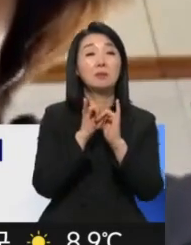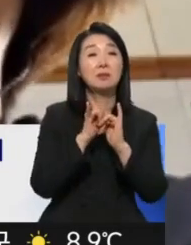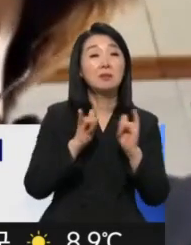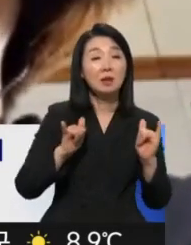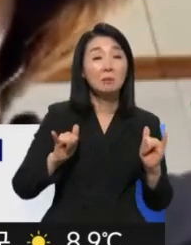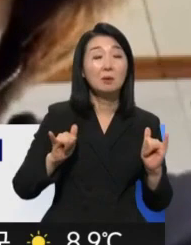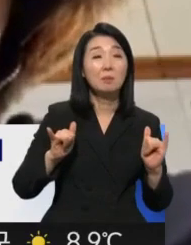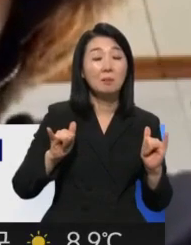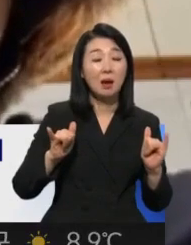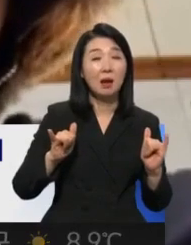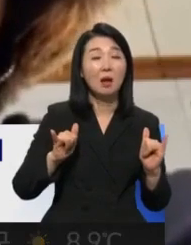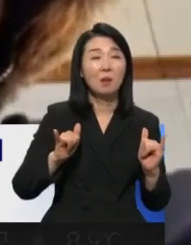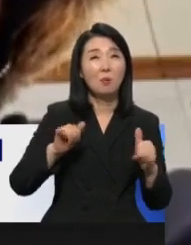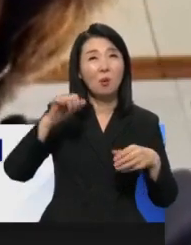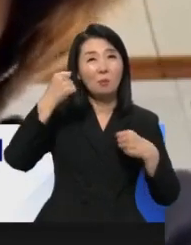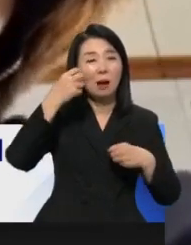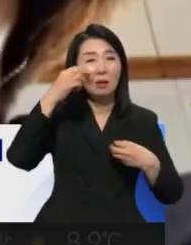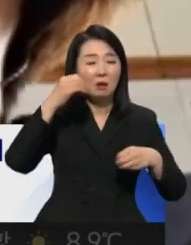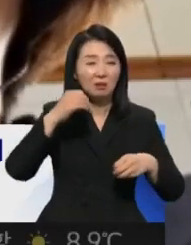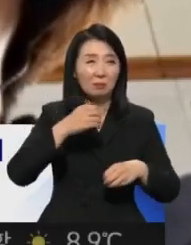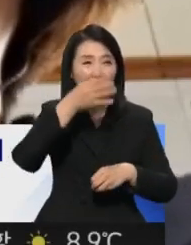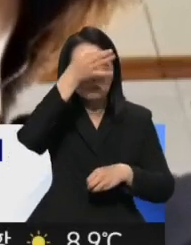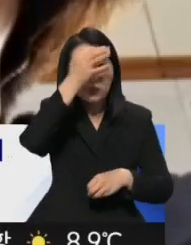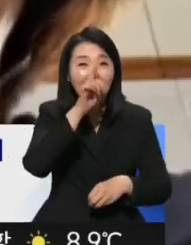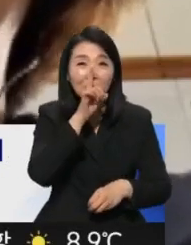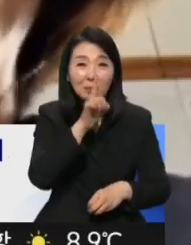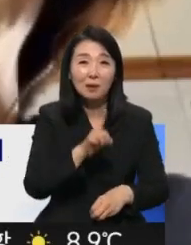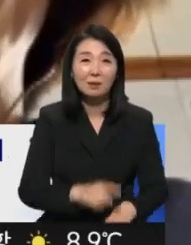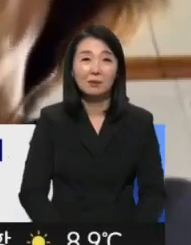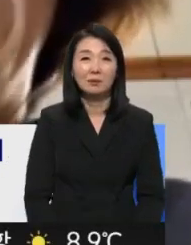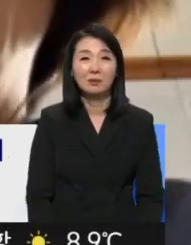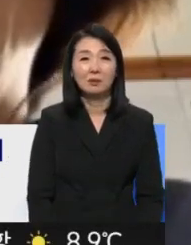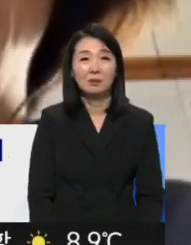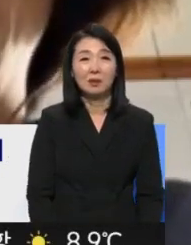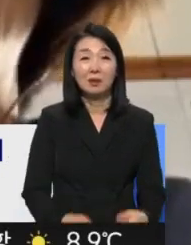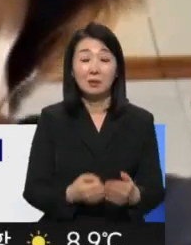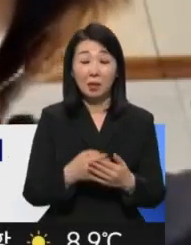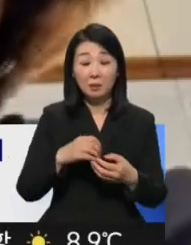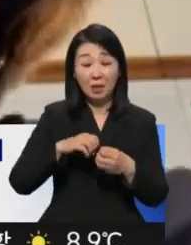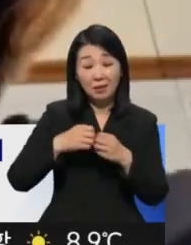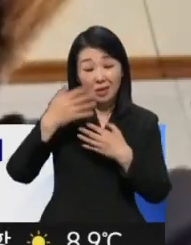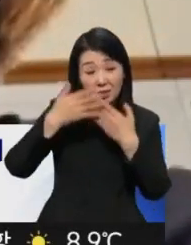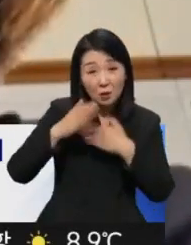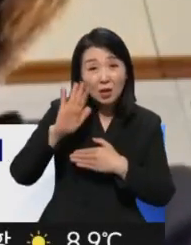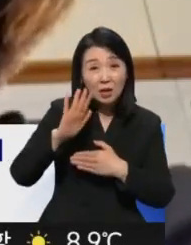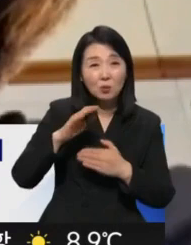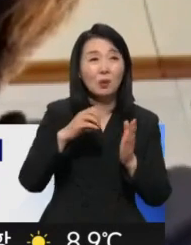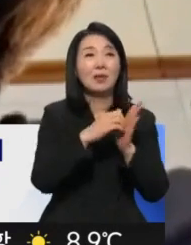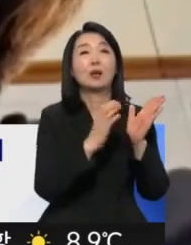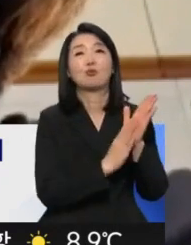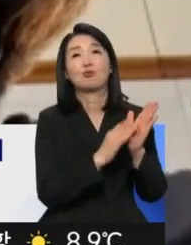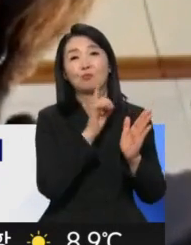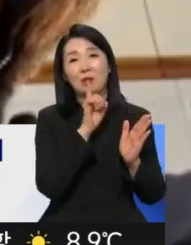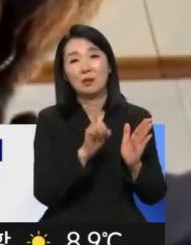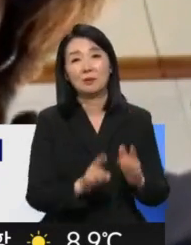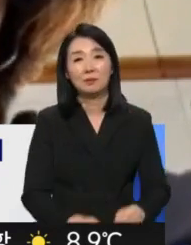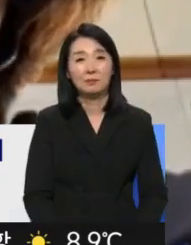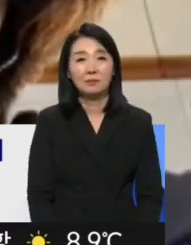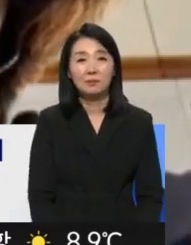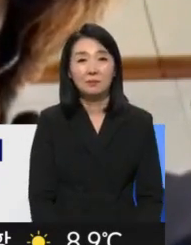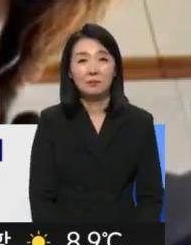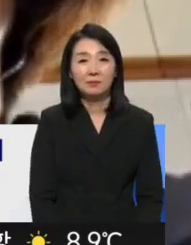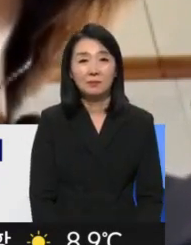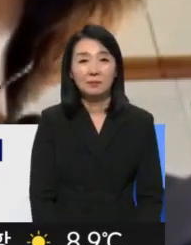분께서 발연기를 지적하셔서 너무 송구스럽다 이렇게 얘기하면서이 작품은 영화가 아니고 다큐멘터리다 이런 발언을